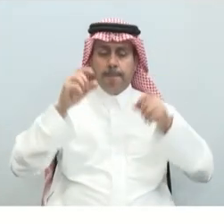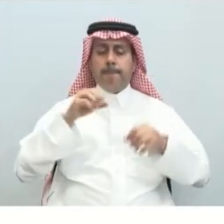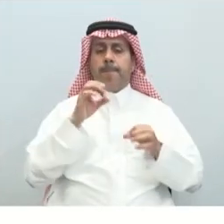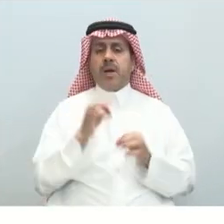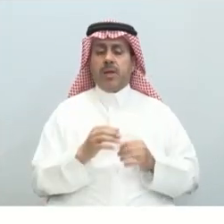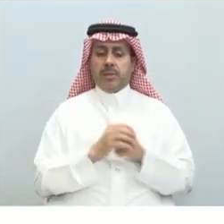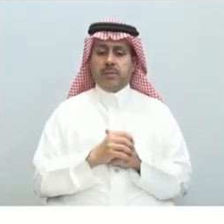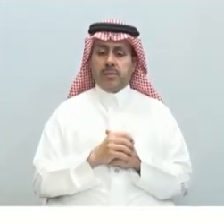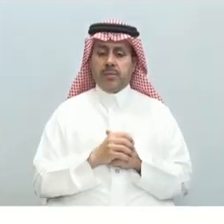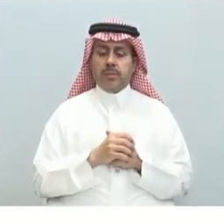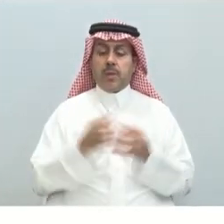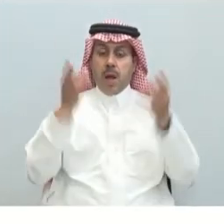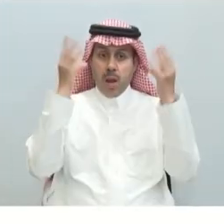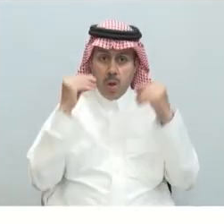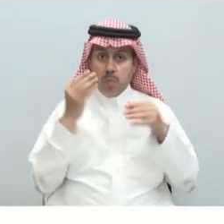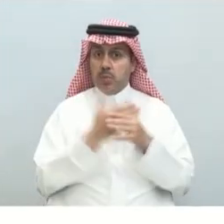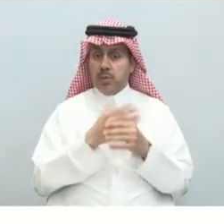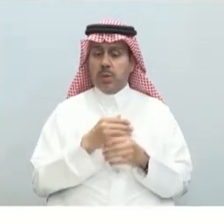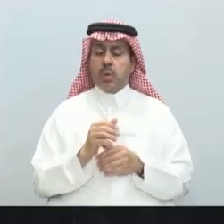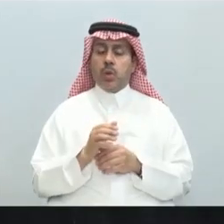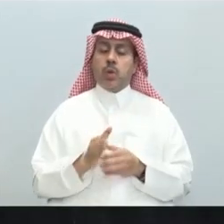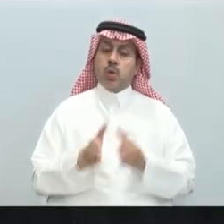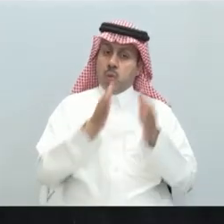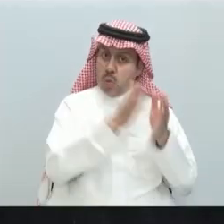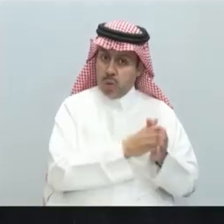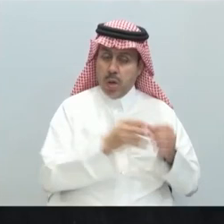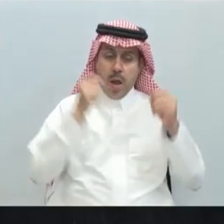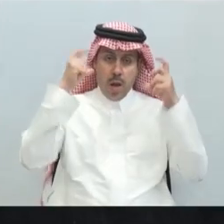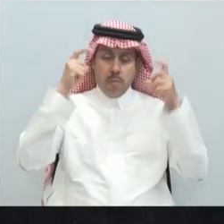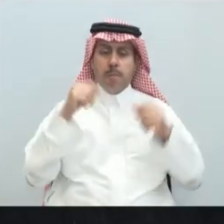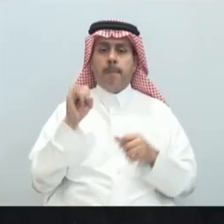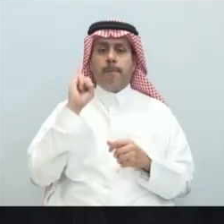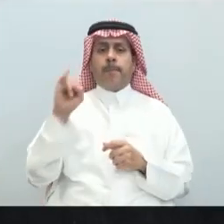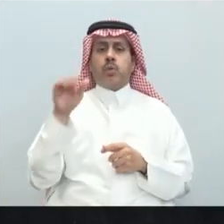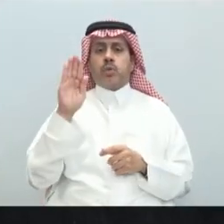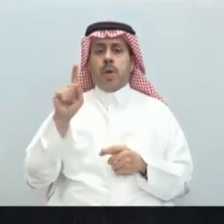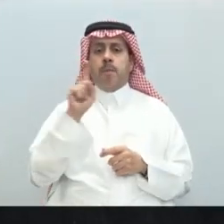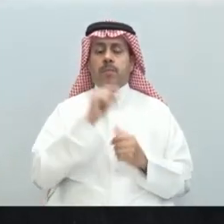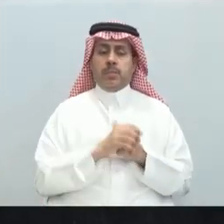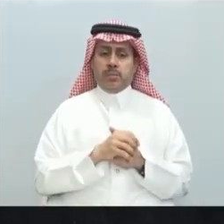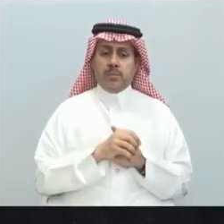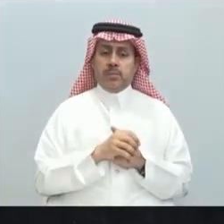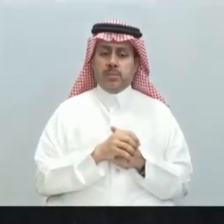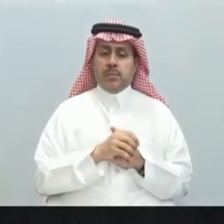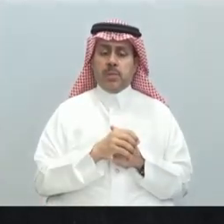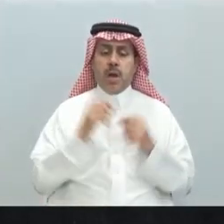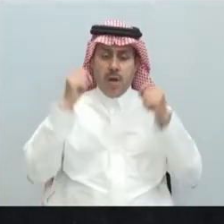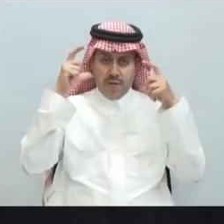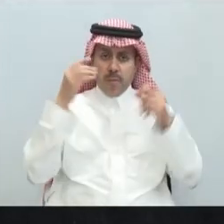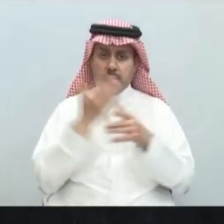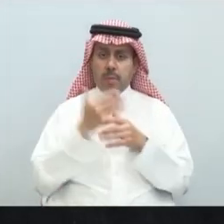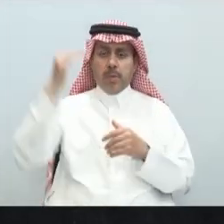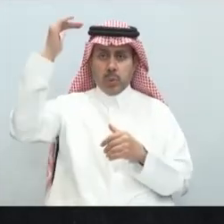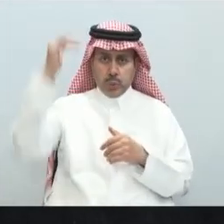قيل العلم بالسبب يورث العلم بالمسبب لذلك نق واياكم على السبب الذي من